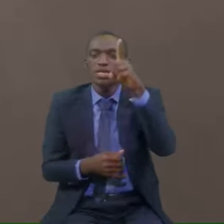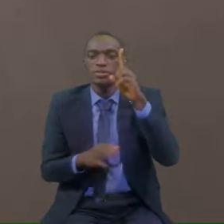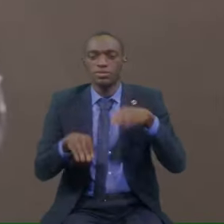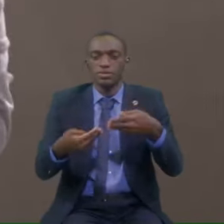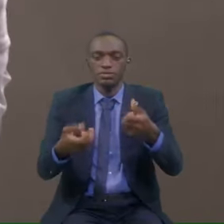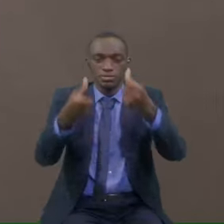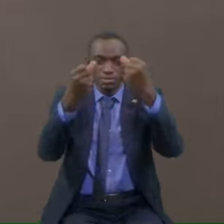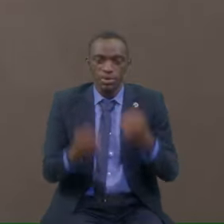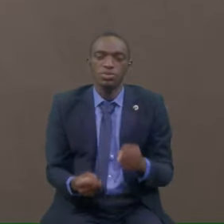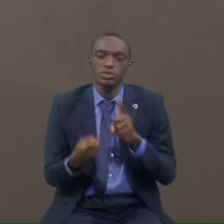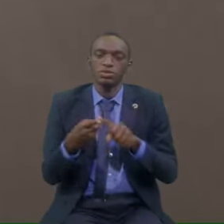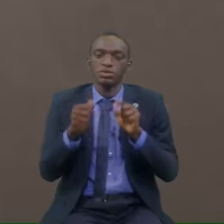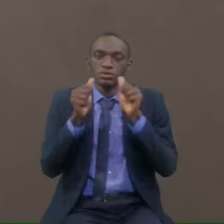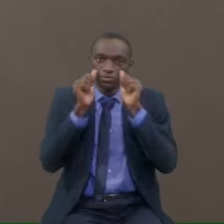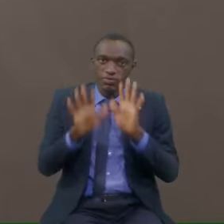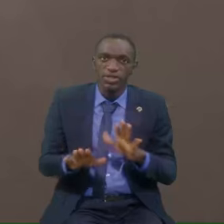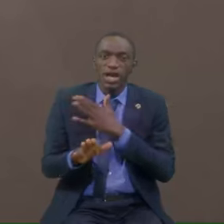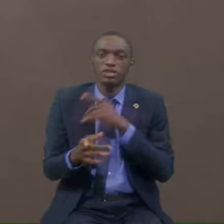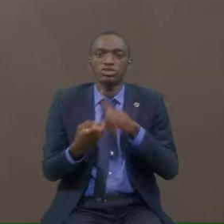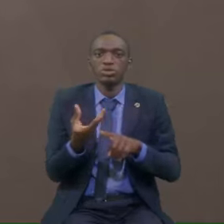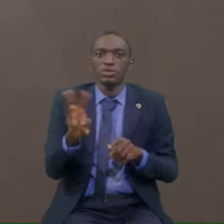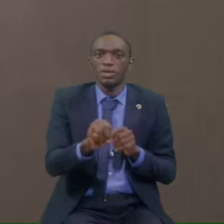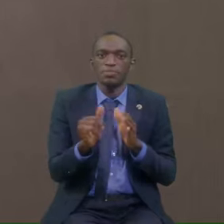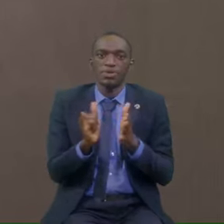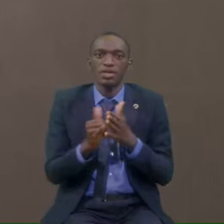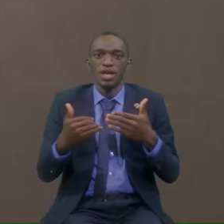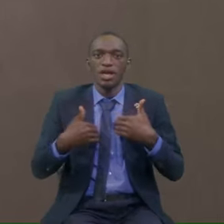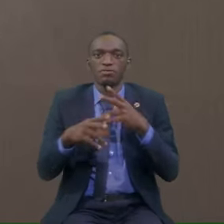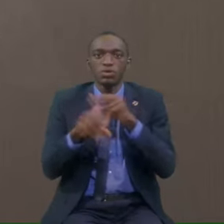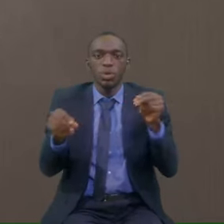il donne la force à celui qui est fatigué.